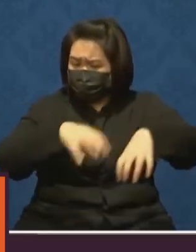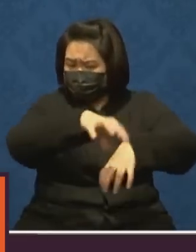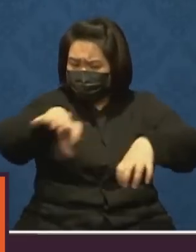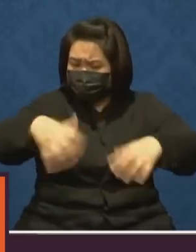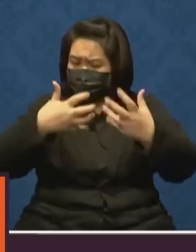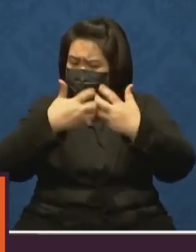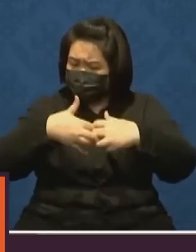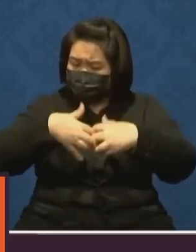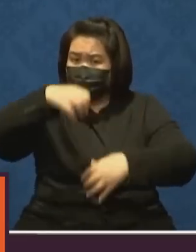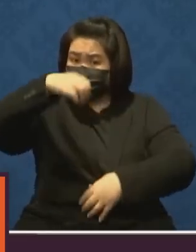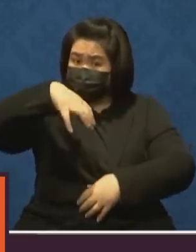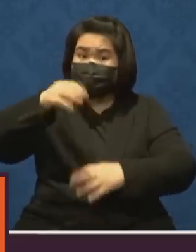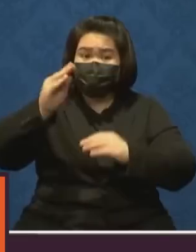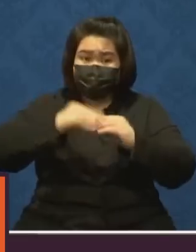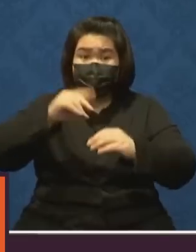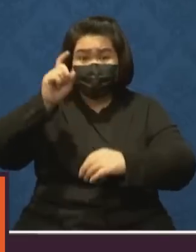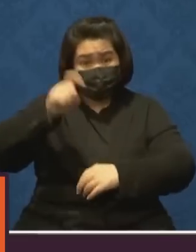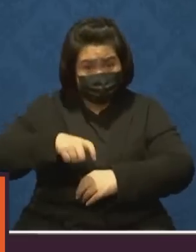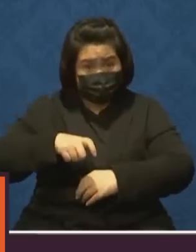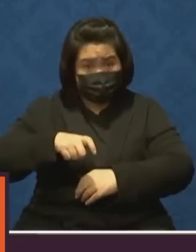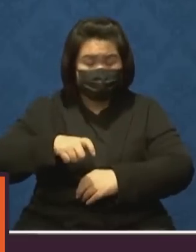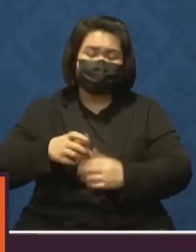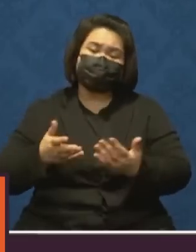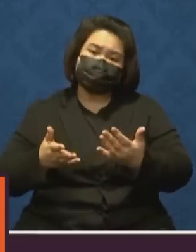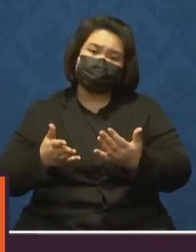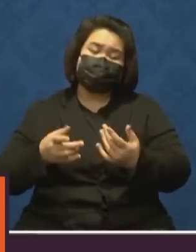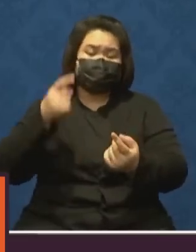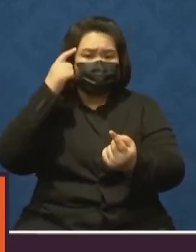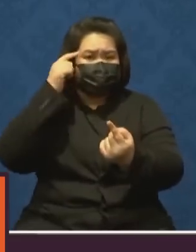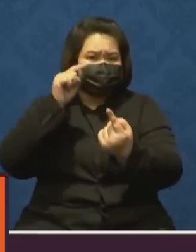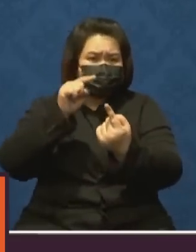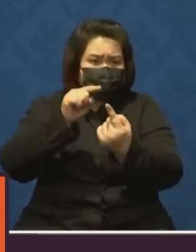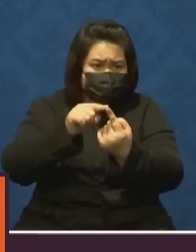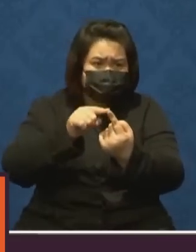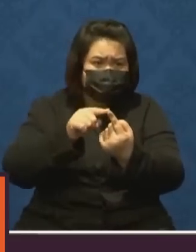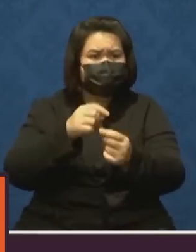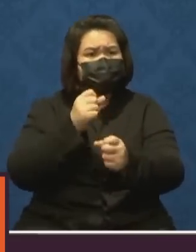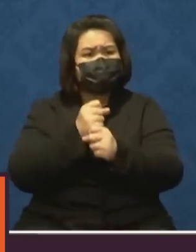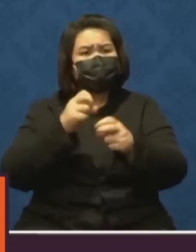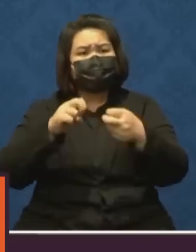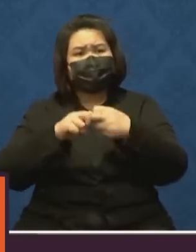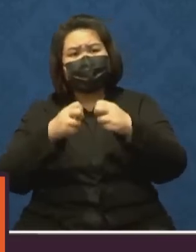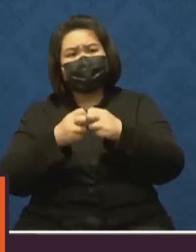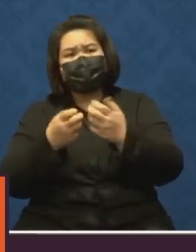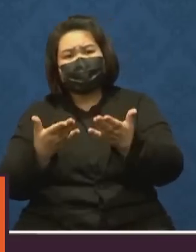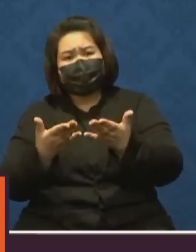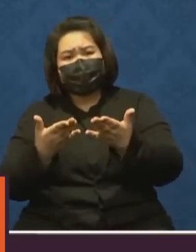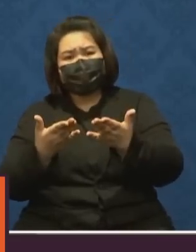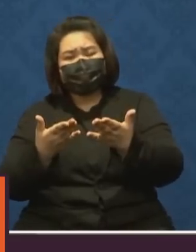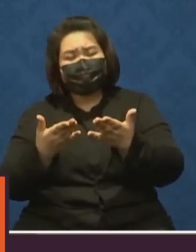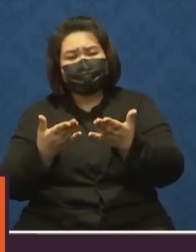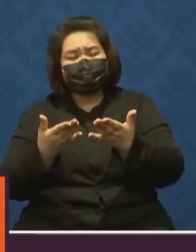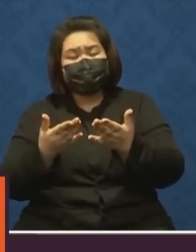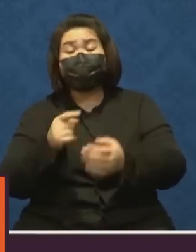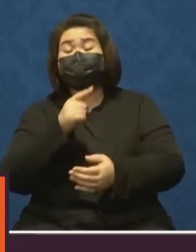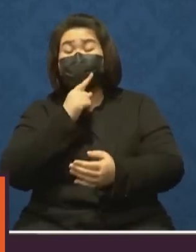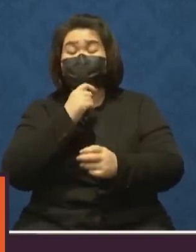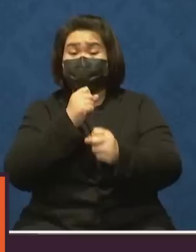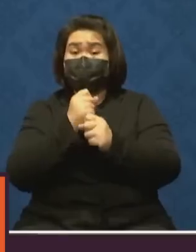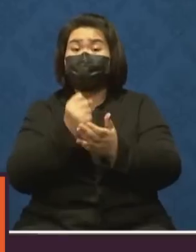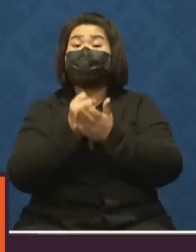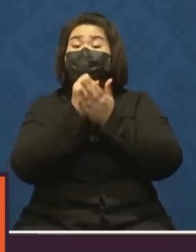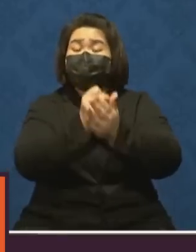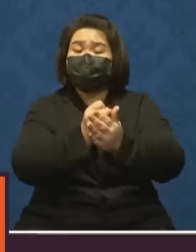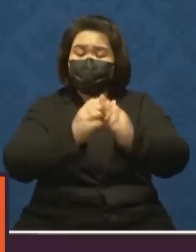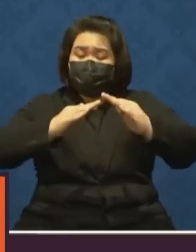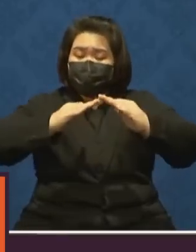่หอจะทำใหประเทศไยเนี่ยบรรูปเปาหมายNet Zero ไดหรอไม่หอจะสามารถสศูนย์ Solar Loop Topให้เหอน